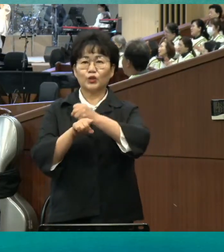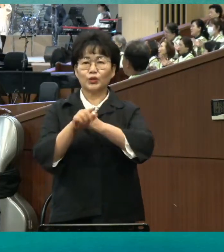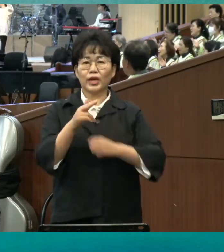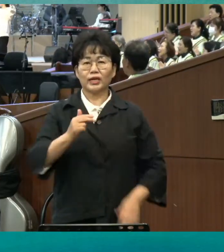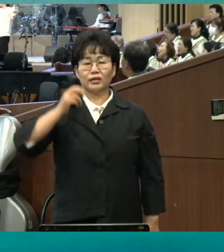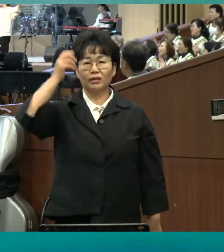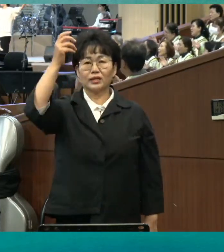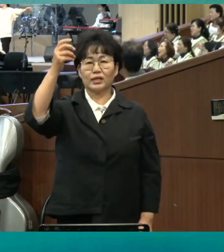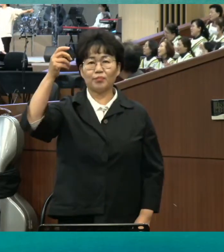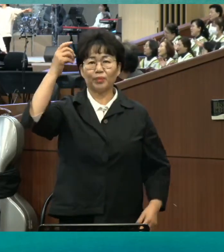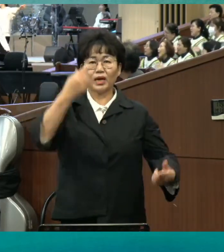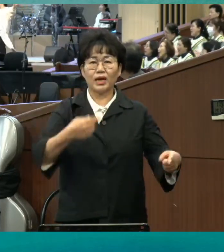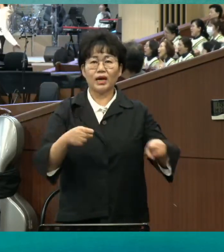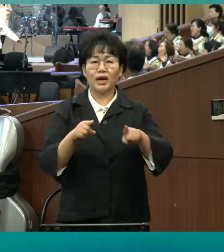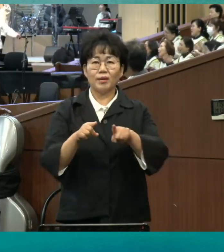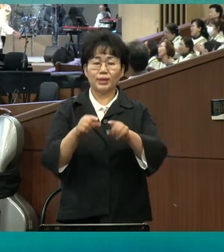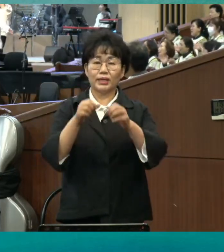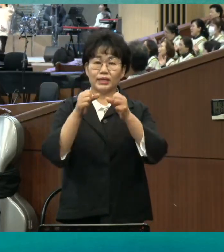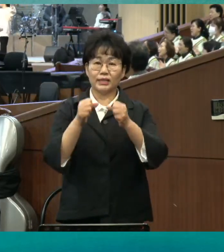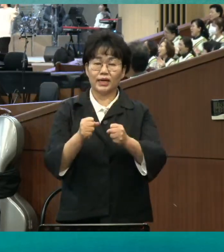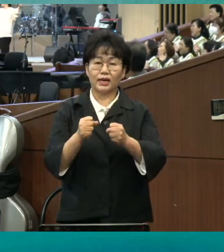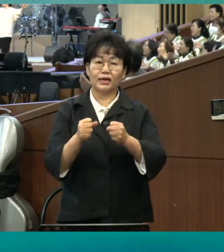주의 영이 함께함.